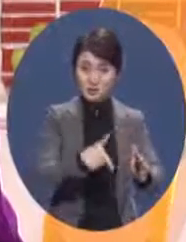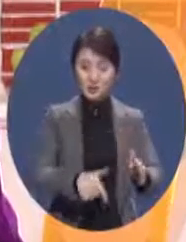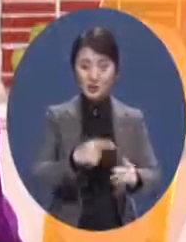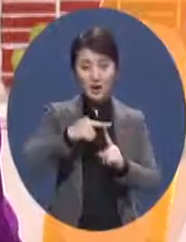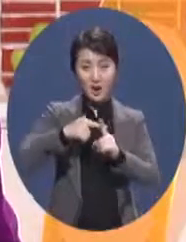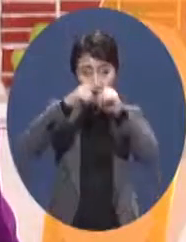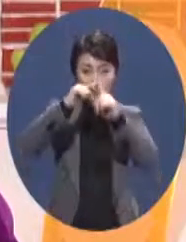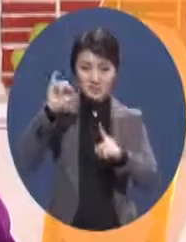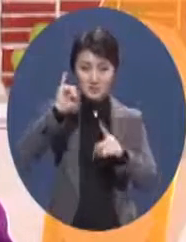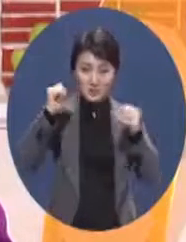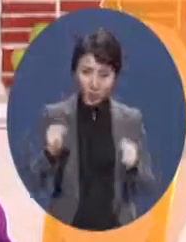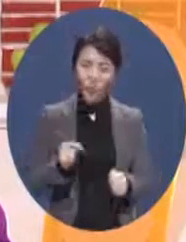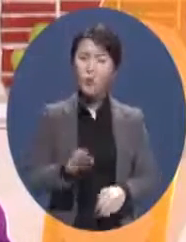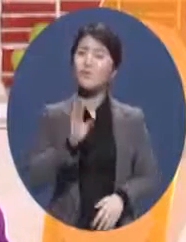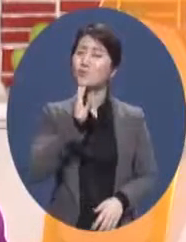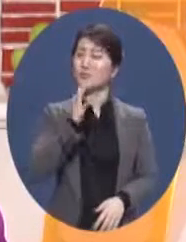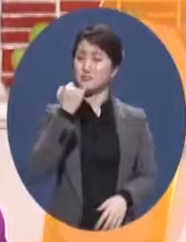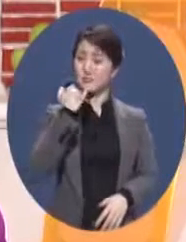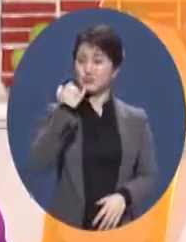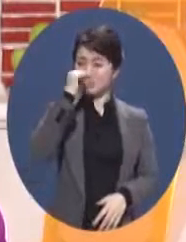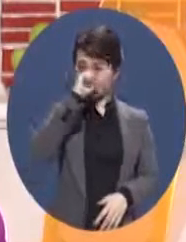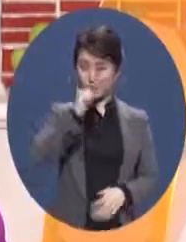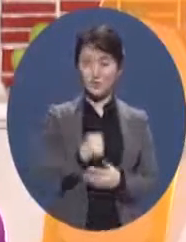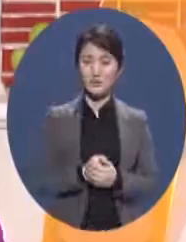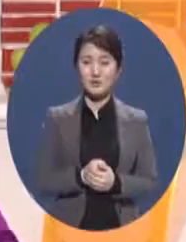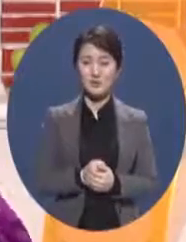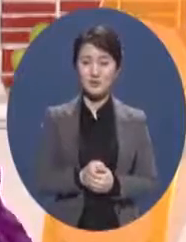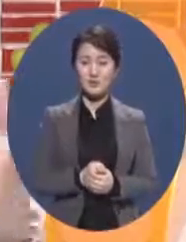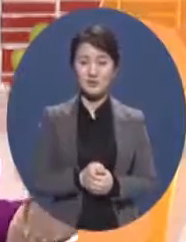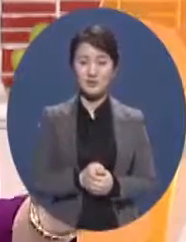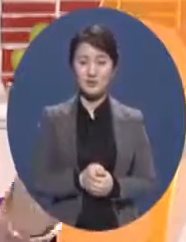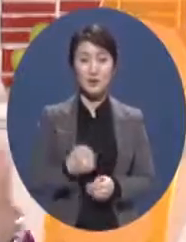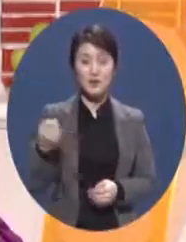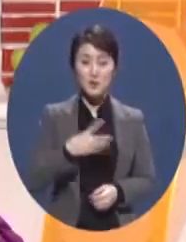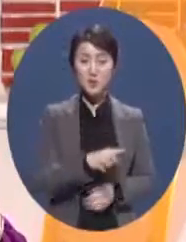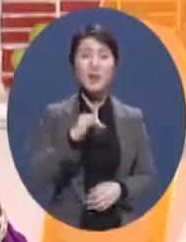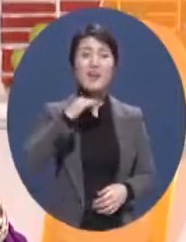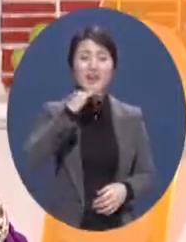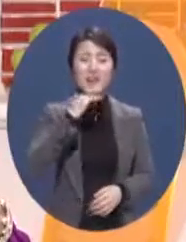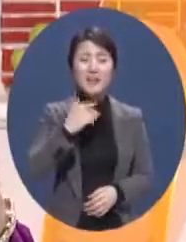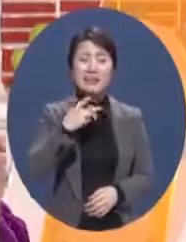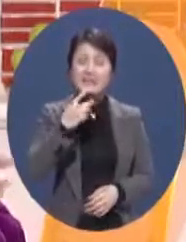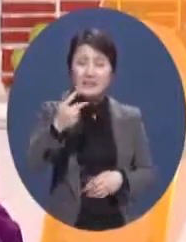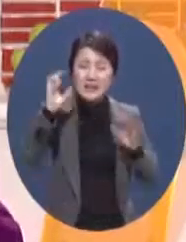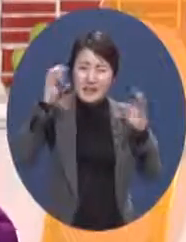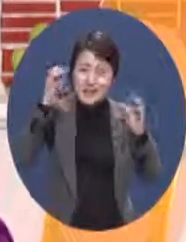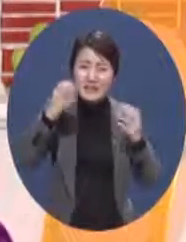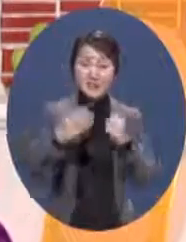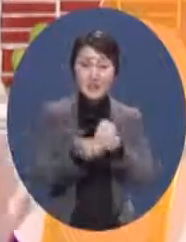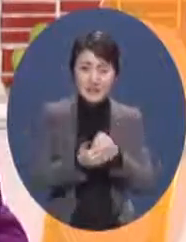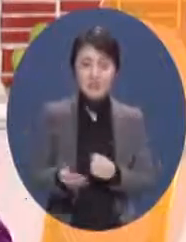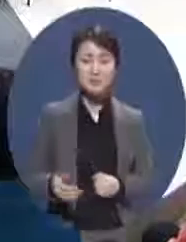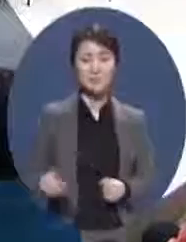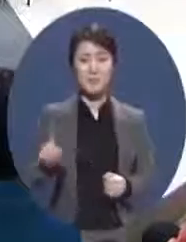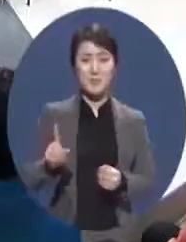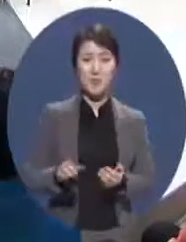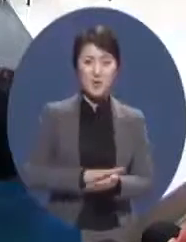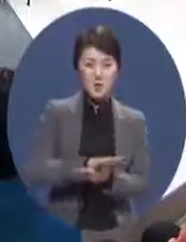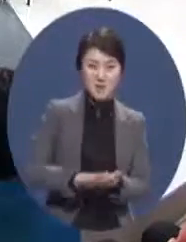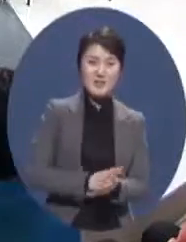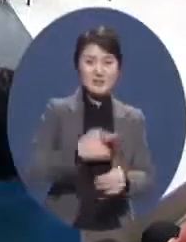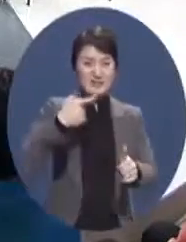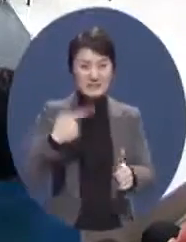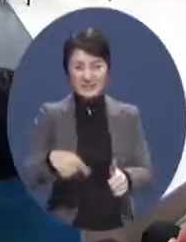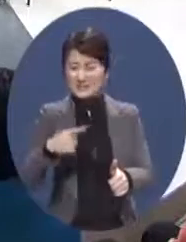지금 그 만 2세반은요. 특별한 프로그램이 필요가 없어요. 이게 보육 중심의 어린이집이니까 또래랑 같이 놀지 못해도